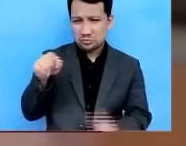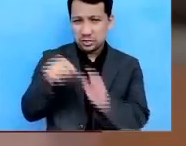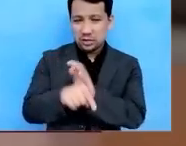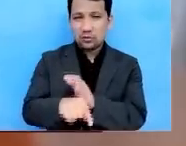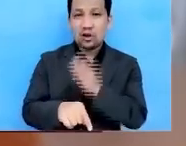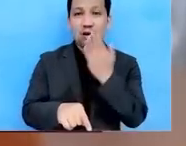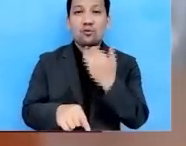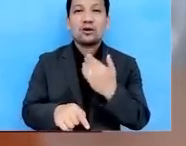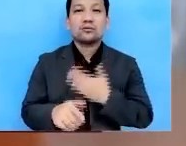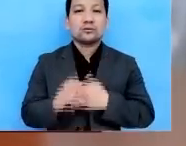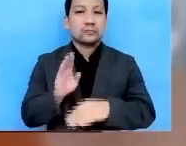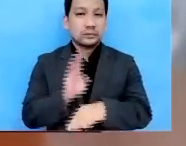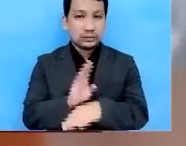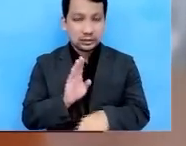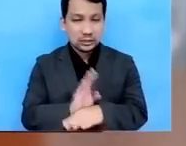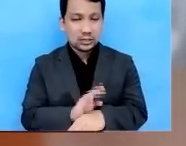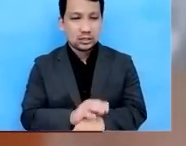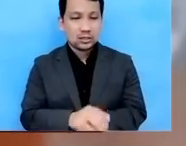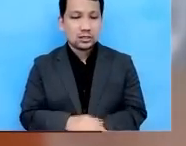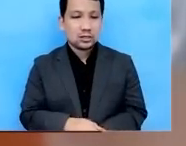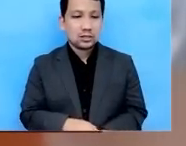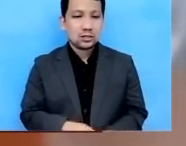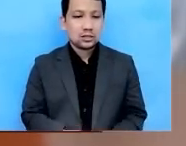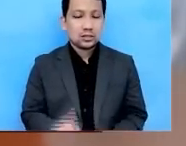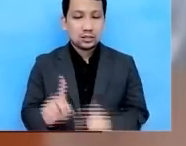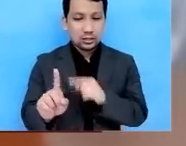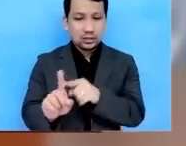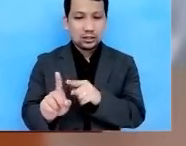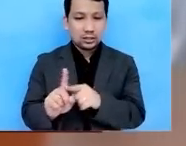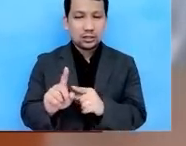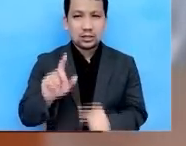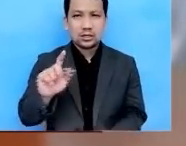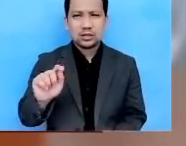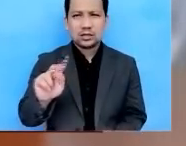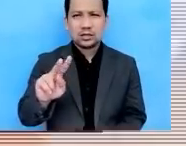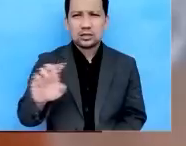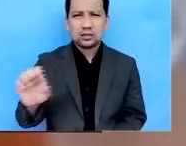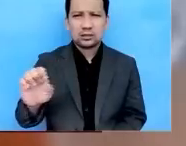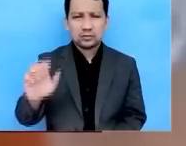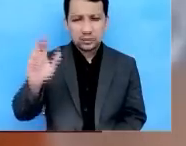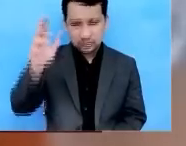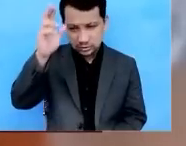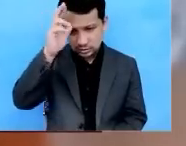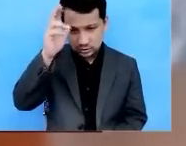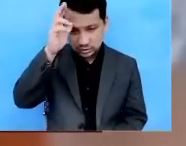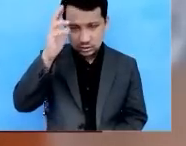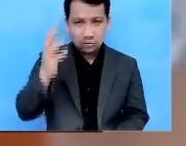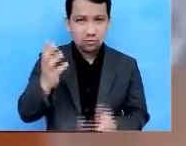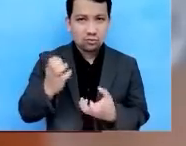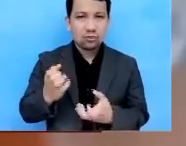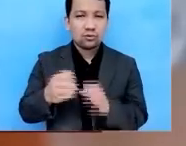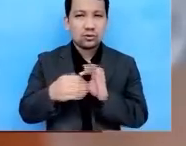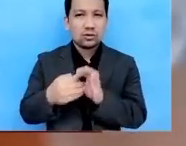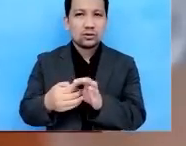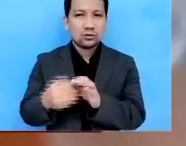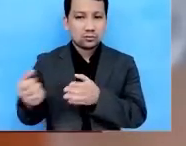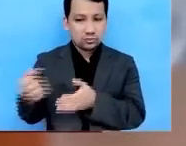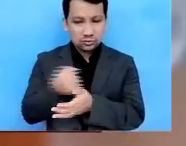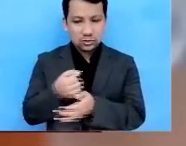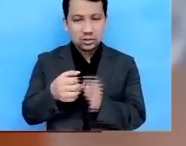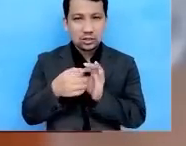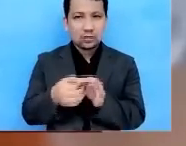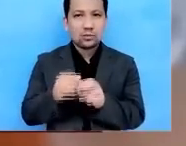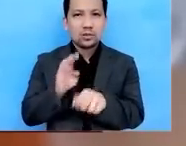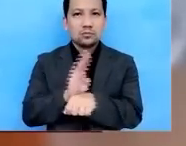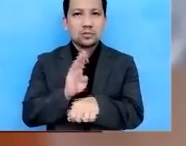negosyo ata. Kasi si Arnie, Mr. Chair, meron siyang Arnie's Chicken. Tapos gusto niya yung kunin yung ano namin, yung business